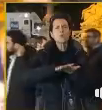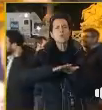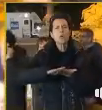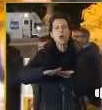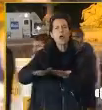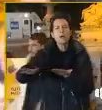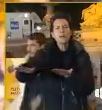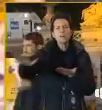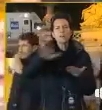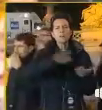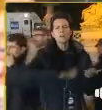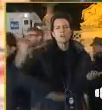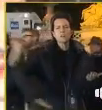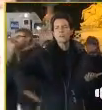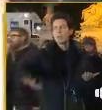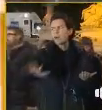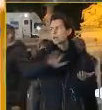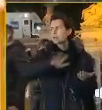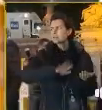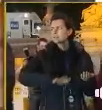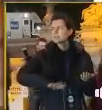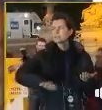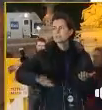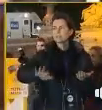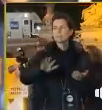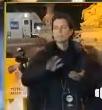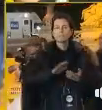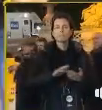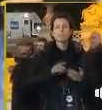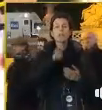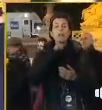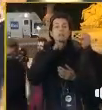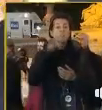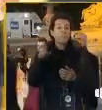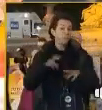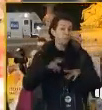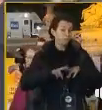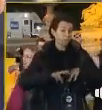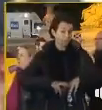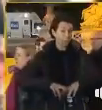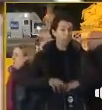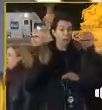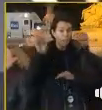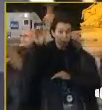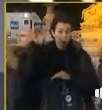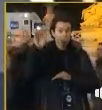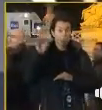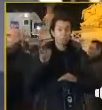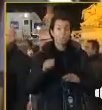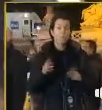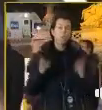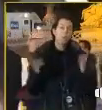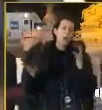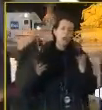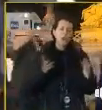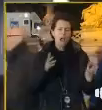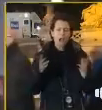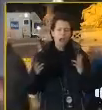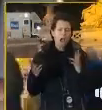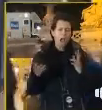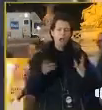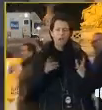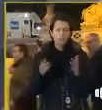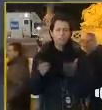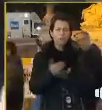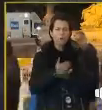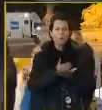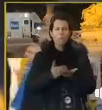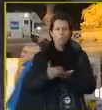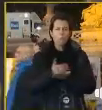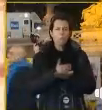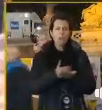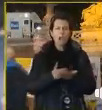Il nostro diritto al grido, ma no, il Vaffa rimarrà, magari non tutto. Magari una